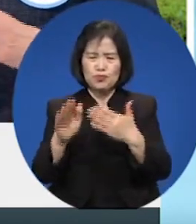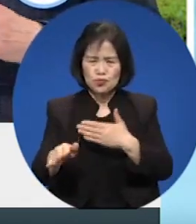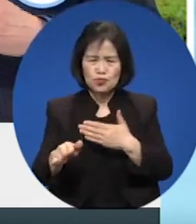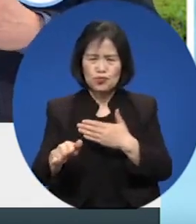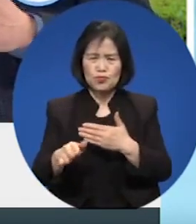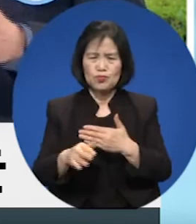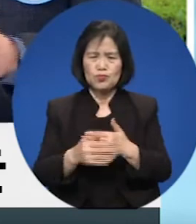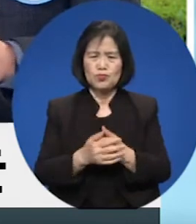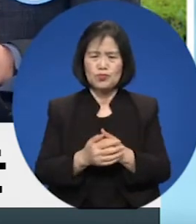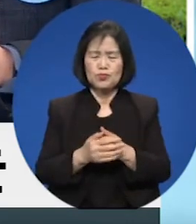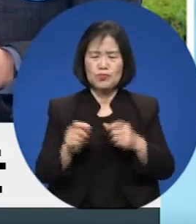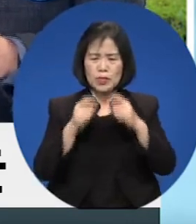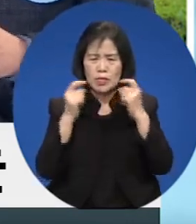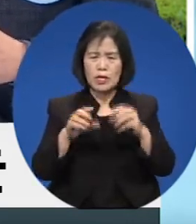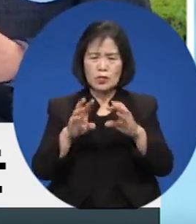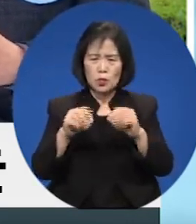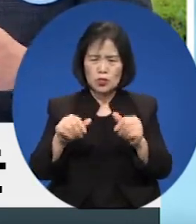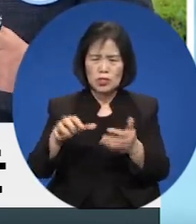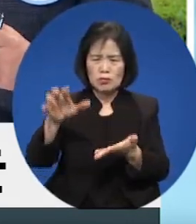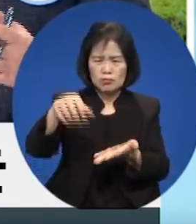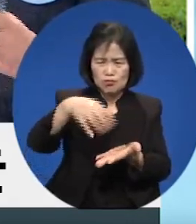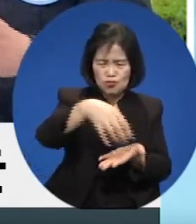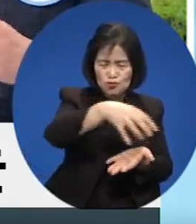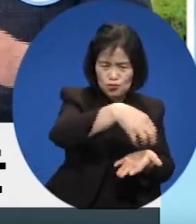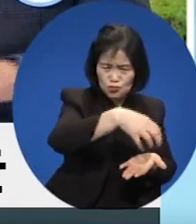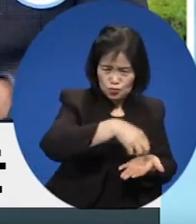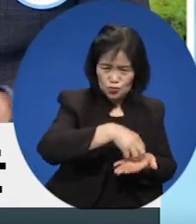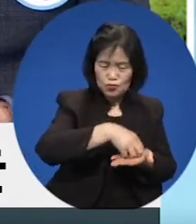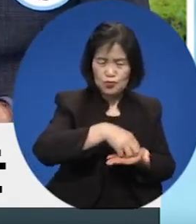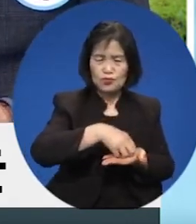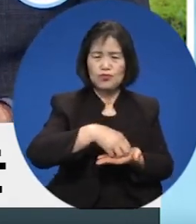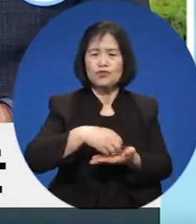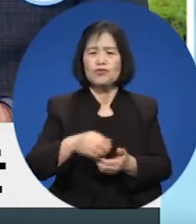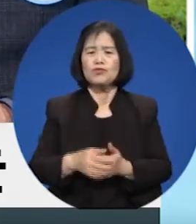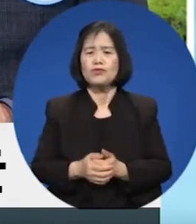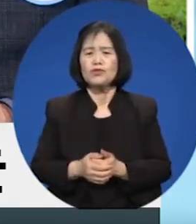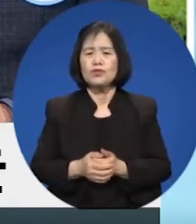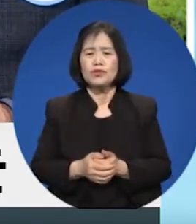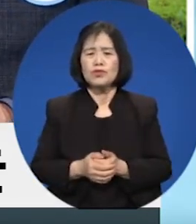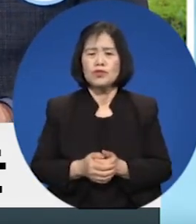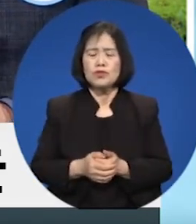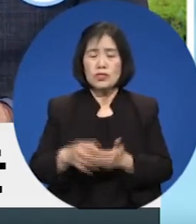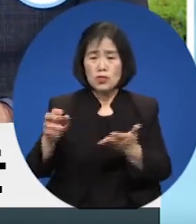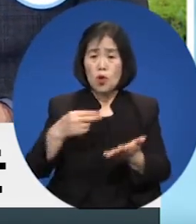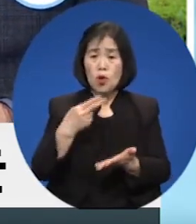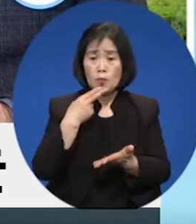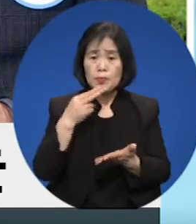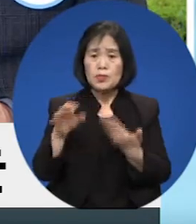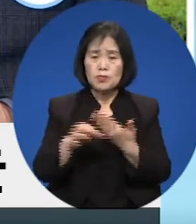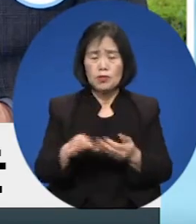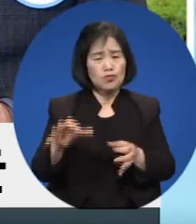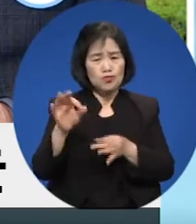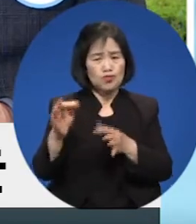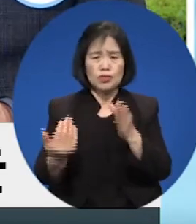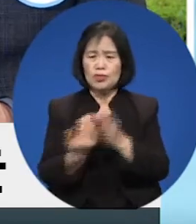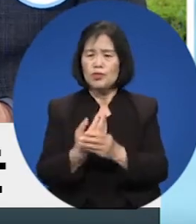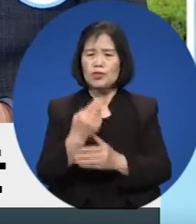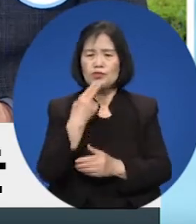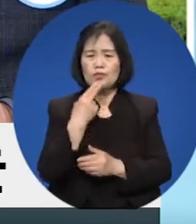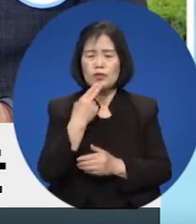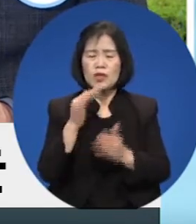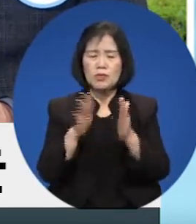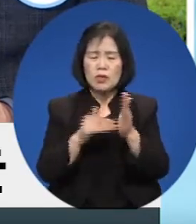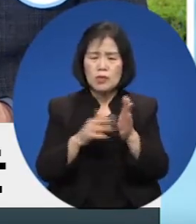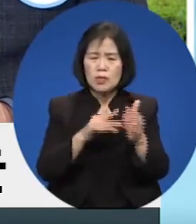그럴 밍나 토지를 취 용하고 막 이러는 건 건강 인데 그것만 없어도 이런 투기 안일어 납니다 그리고 비밀